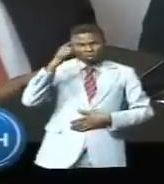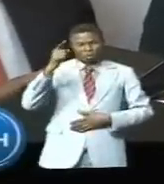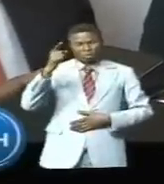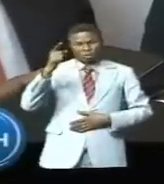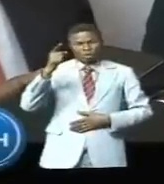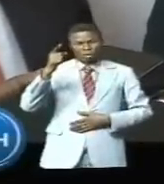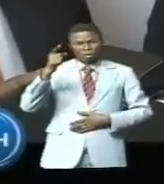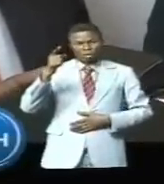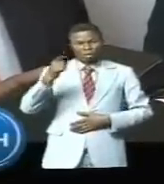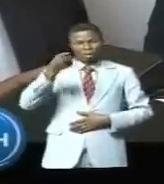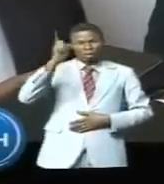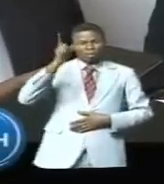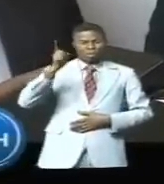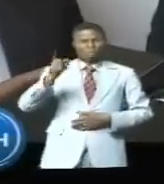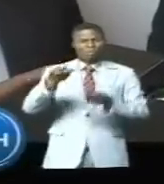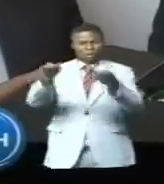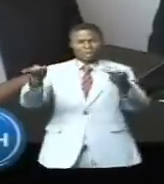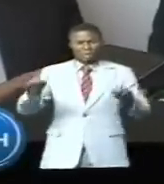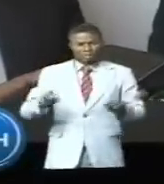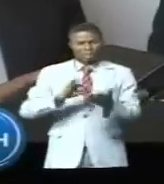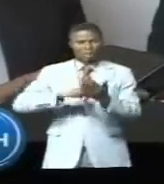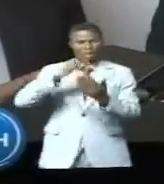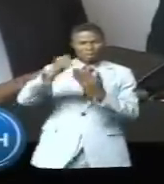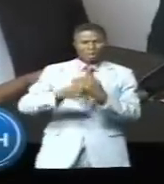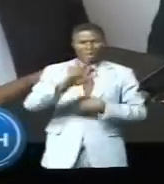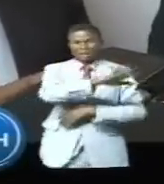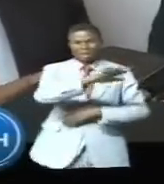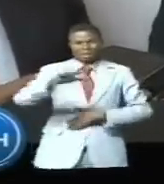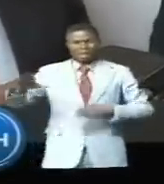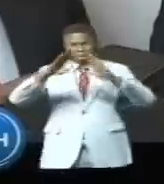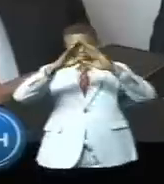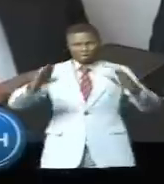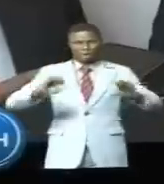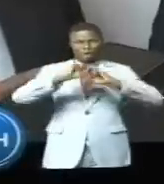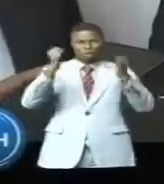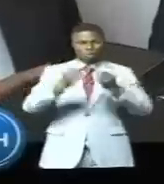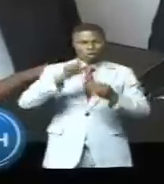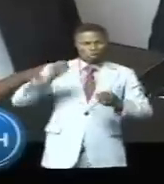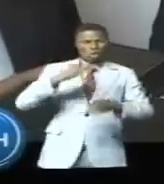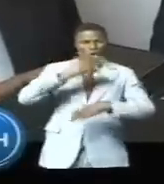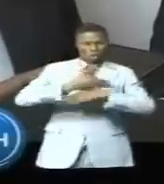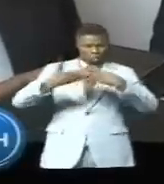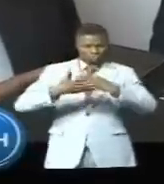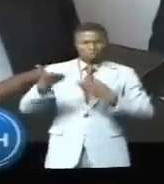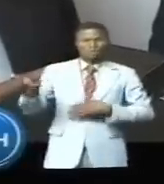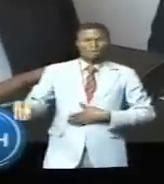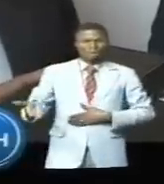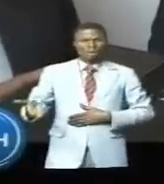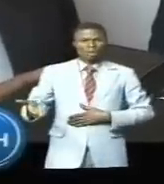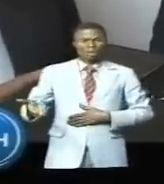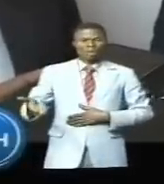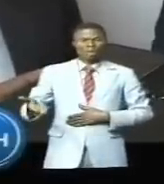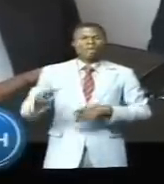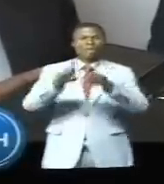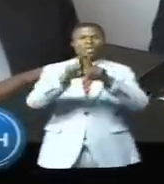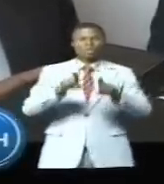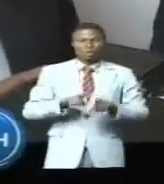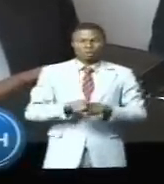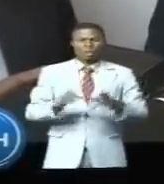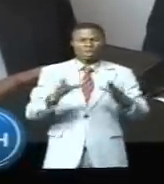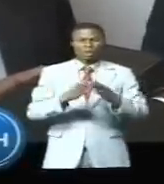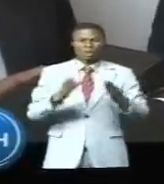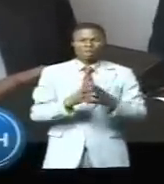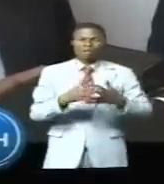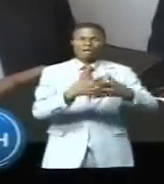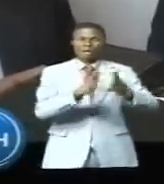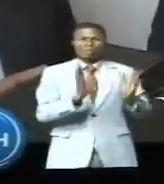le premier site pilote du projet, il y a 5 000 logements sociaux qui devront être construits. Et avec les